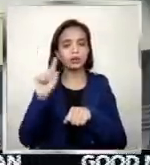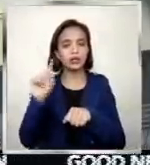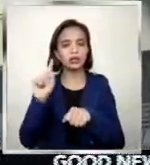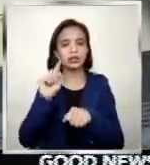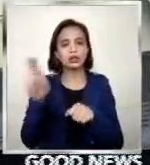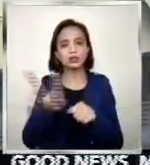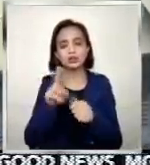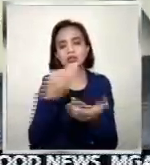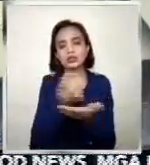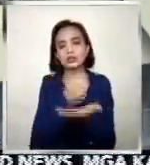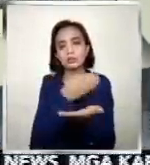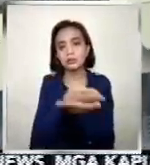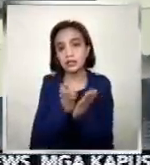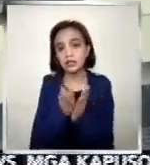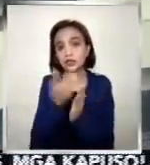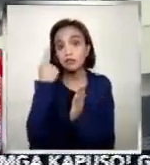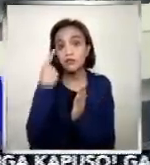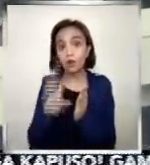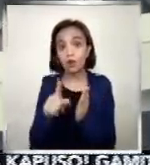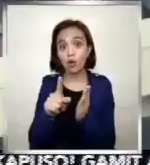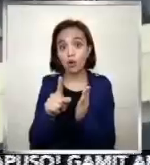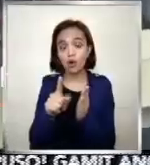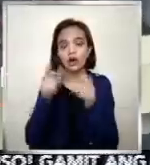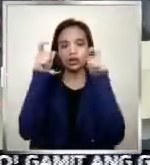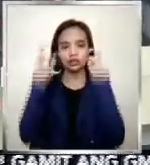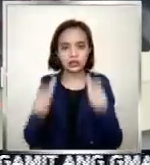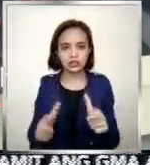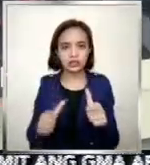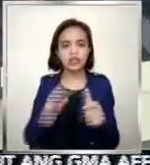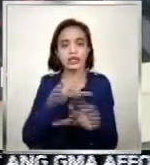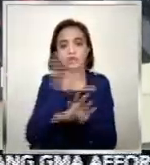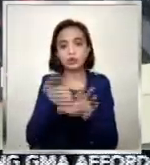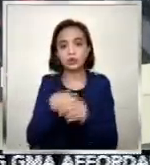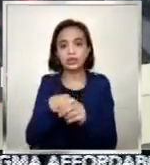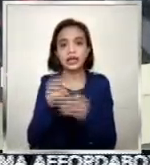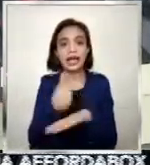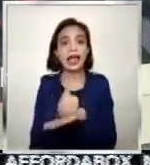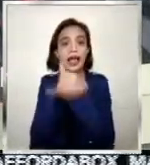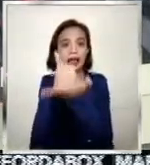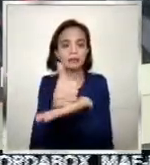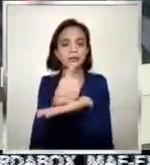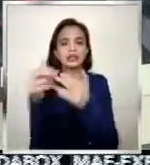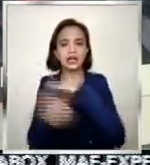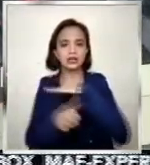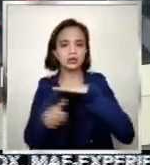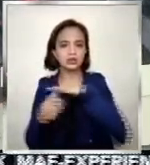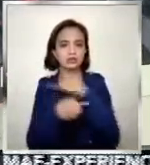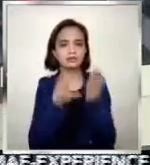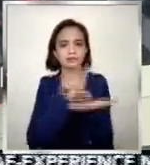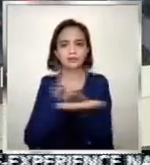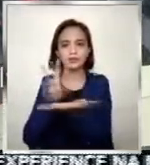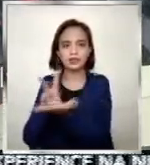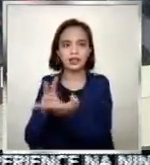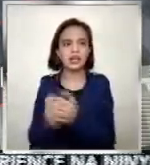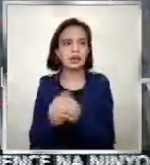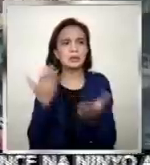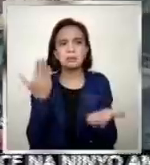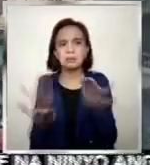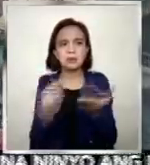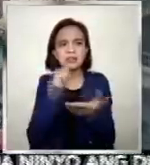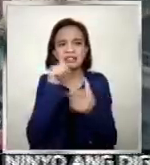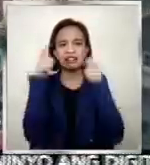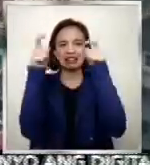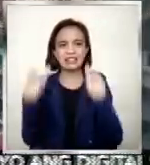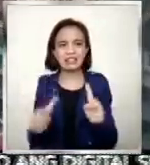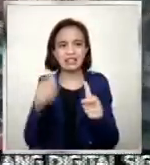lockdowns kasama ang ayuda at isolation facilities. Yung ibang mayors, wala na pang gastos, baka hindi na mag-lockdown dahil sobrang gastos eh.